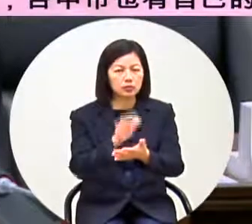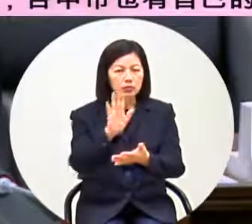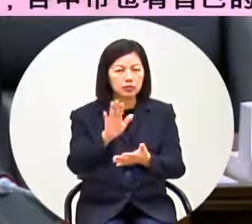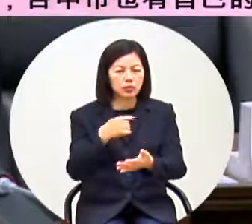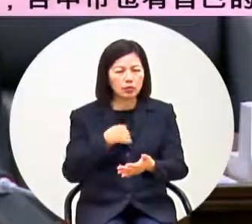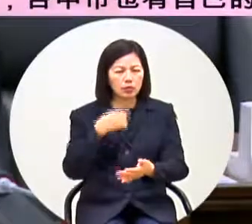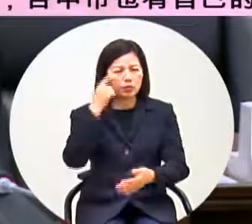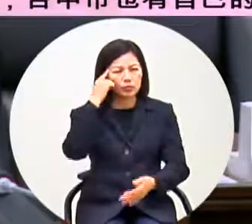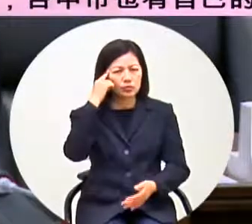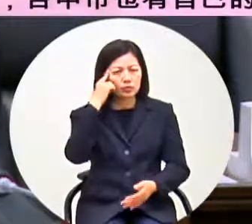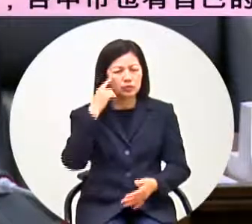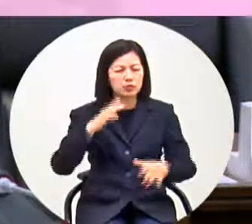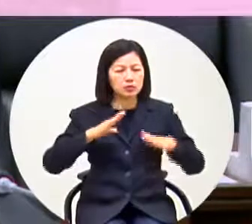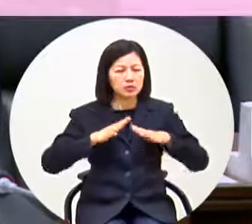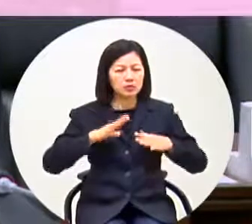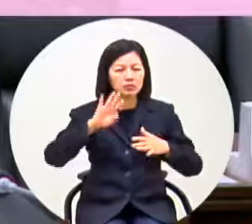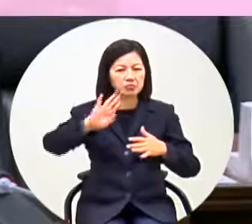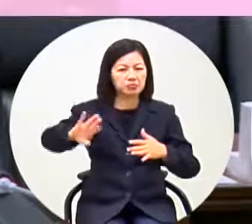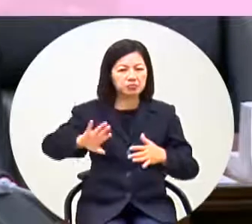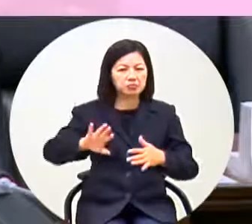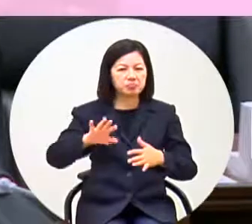因为台中也有自己的数据，